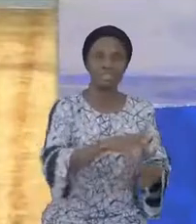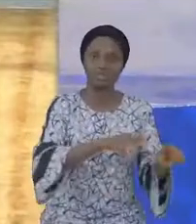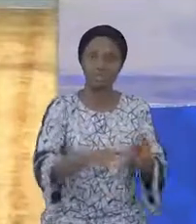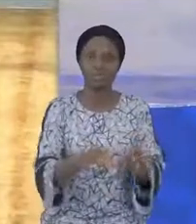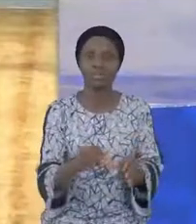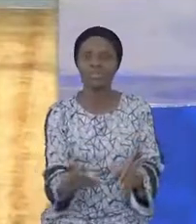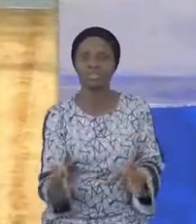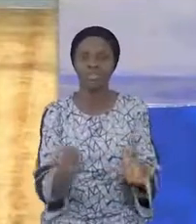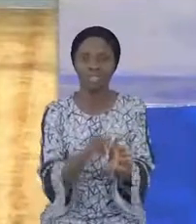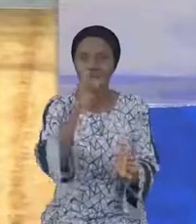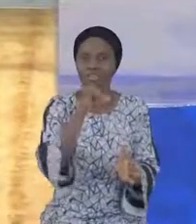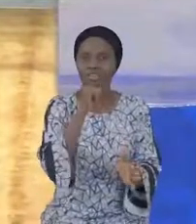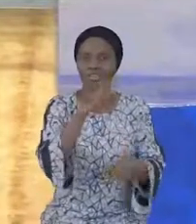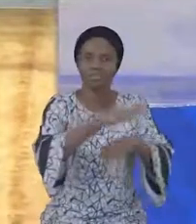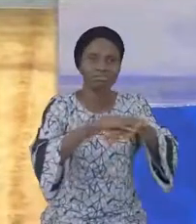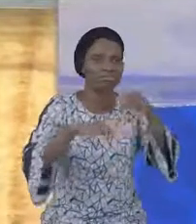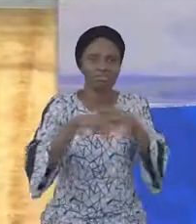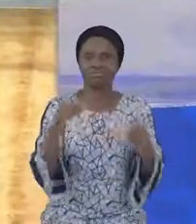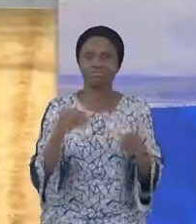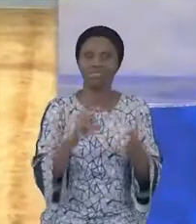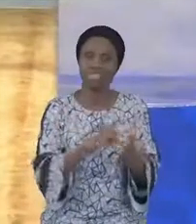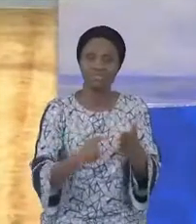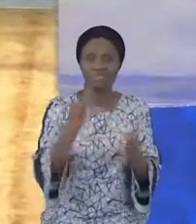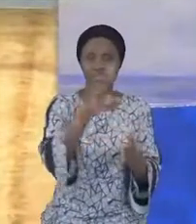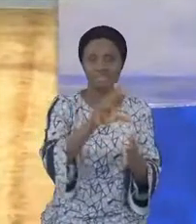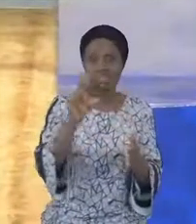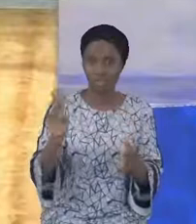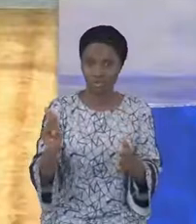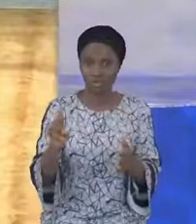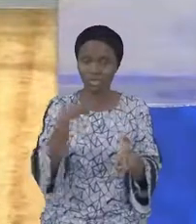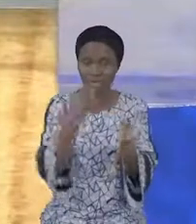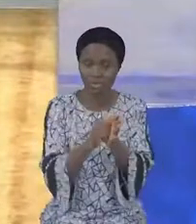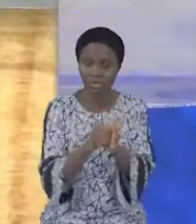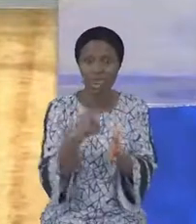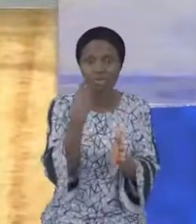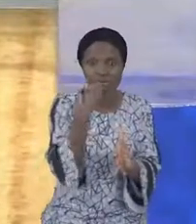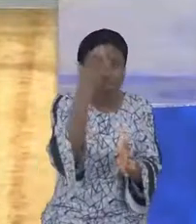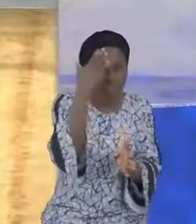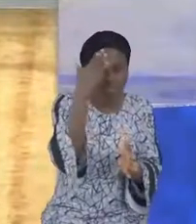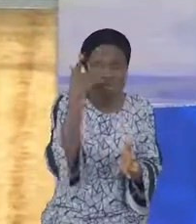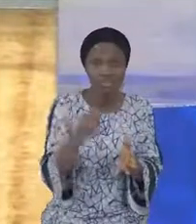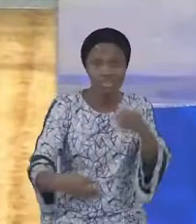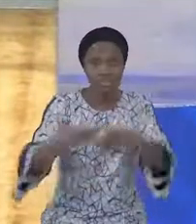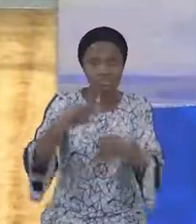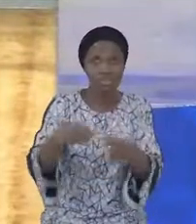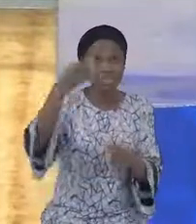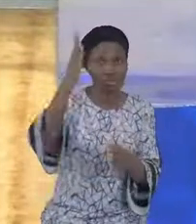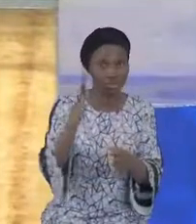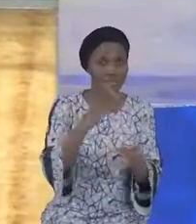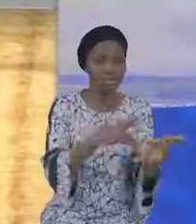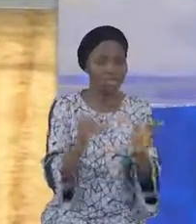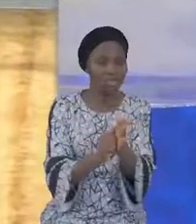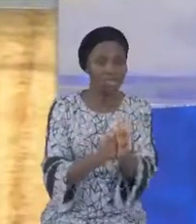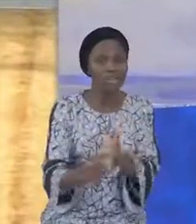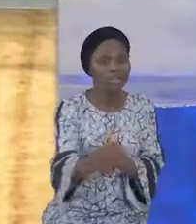choses indignes. Verset 32. Et bien qu'ils connaissent le jugement de Dieu,